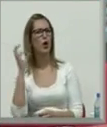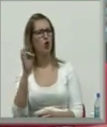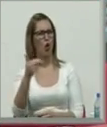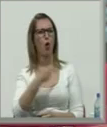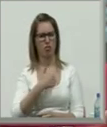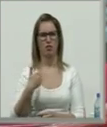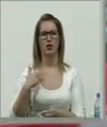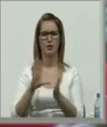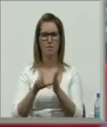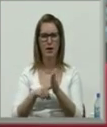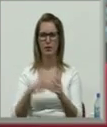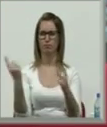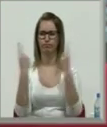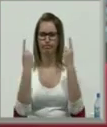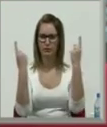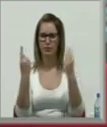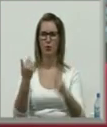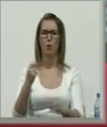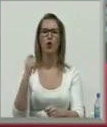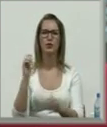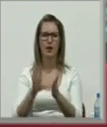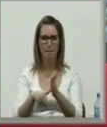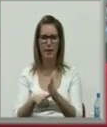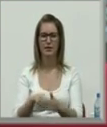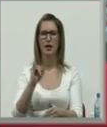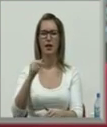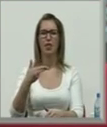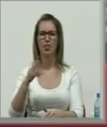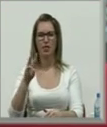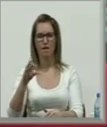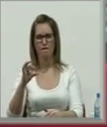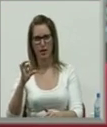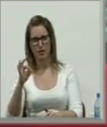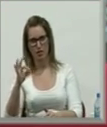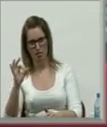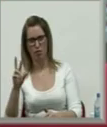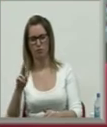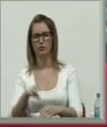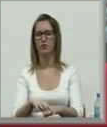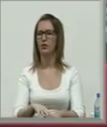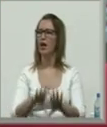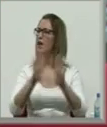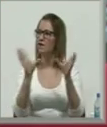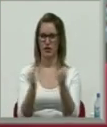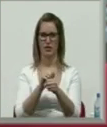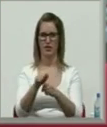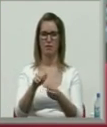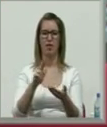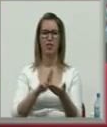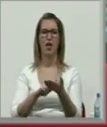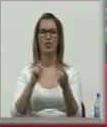ofercie inwestycyjnej, bo tak jak mówiliśmy od początku, będziemy wszędzie tam, gdzie inwestor. To się dzieje. Jesteśmy wszędzie na wszystkich ważnych